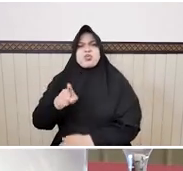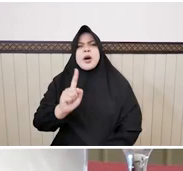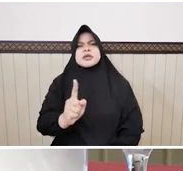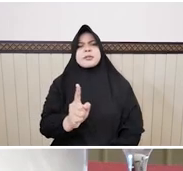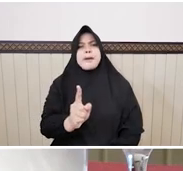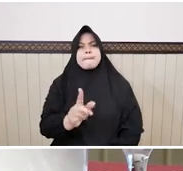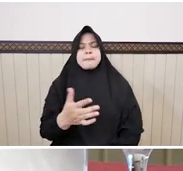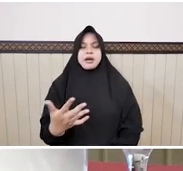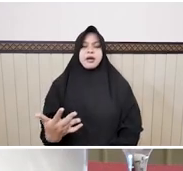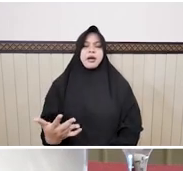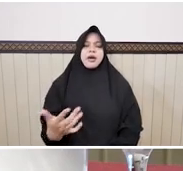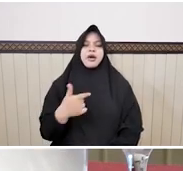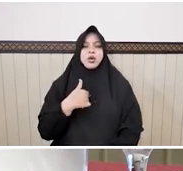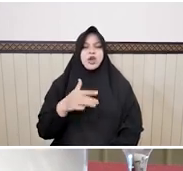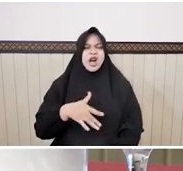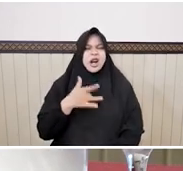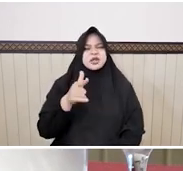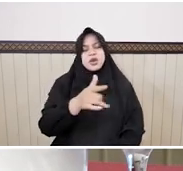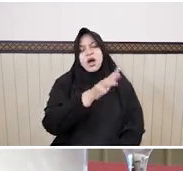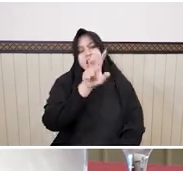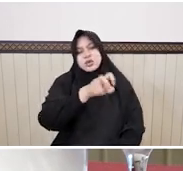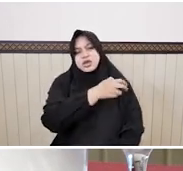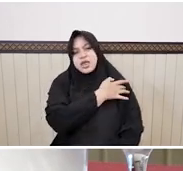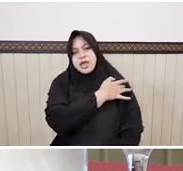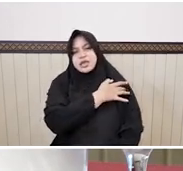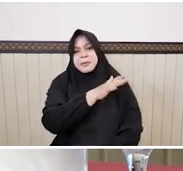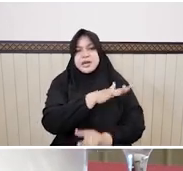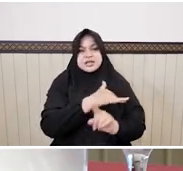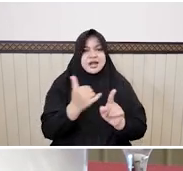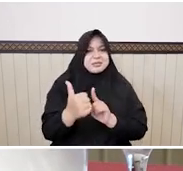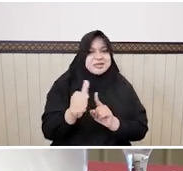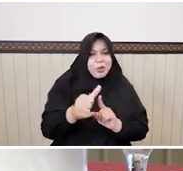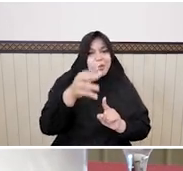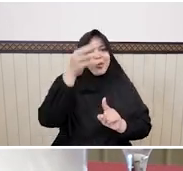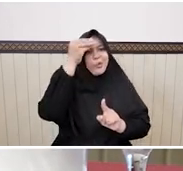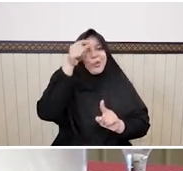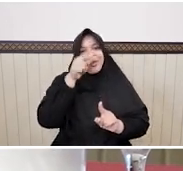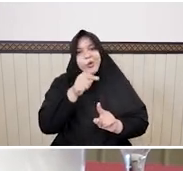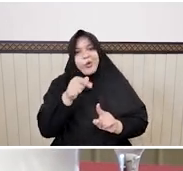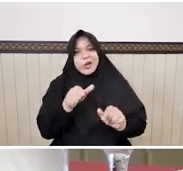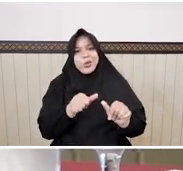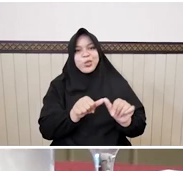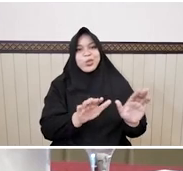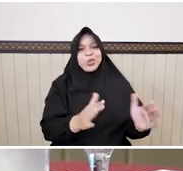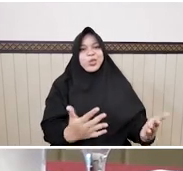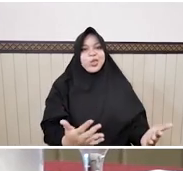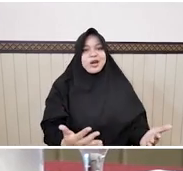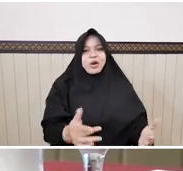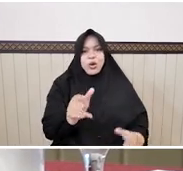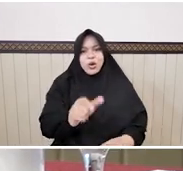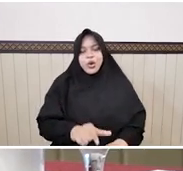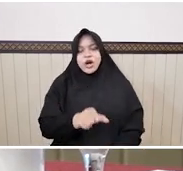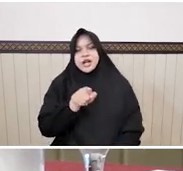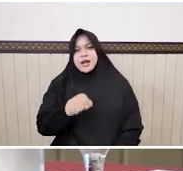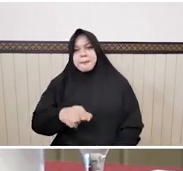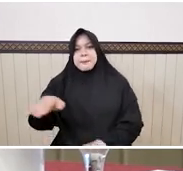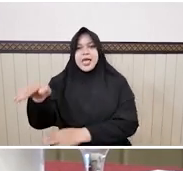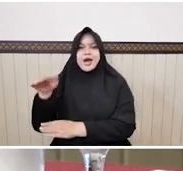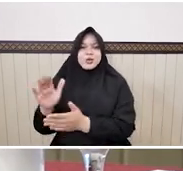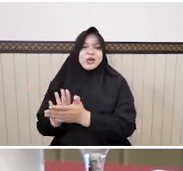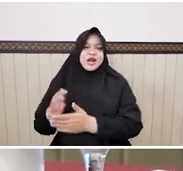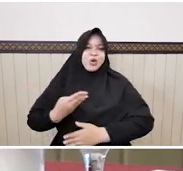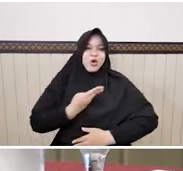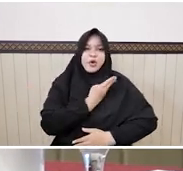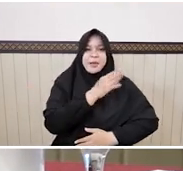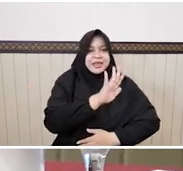gitu ya ya betul betul betul betul betul betul betul orang jadi karena pelaku dan